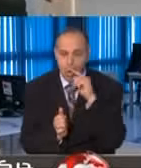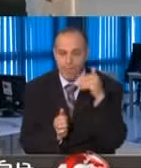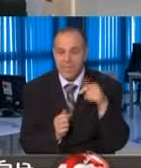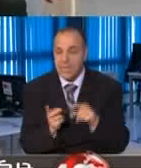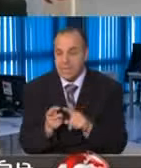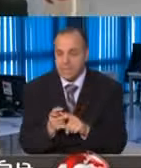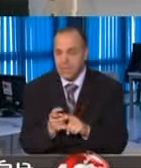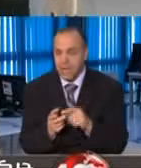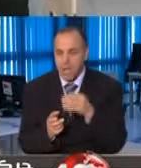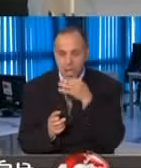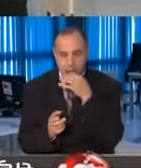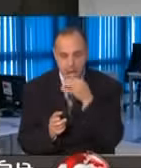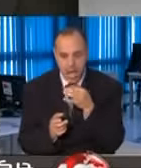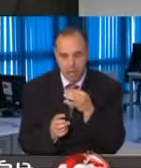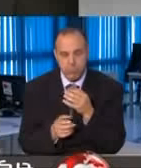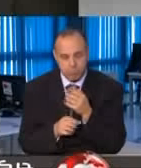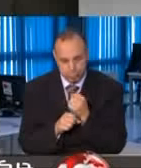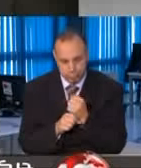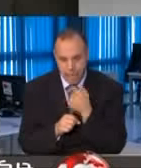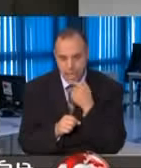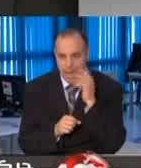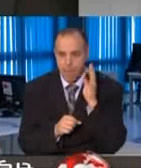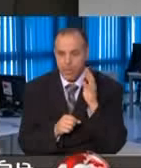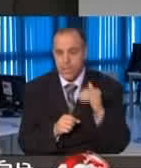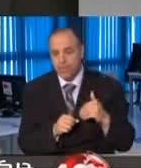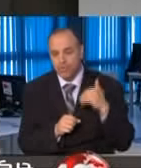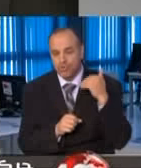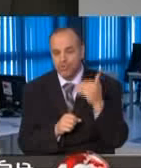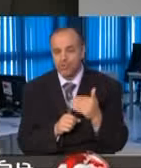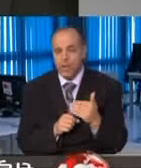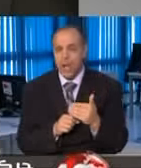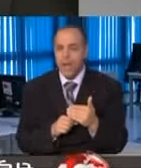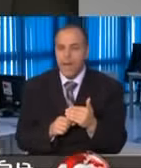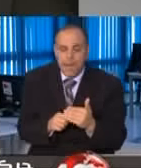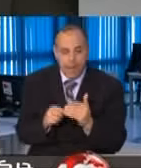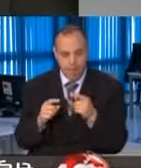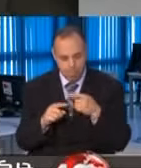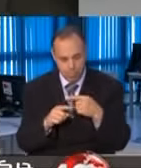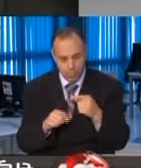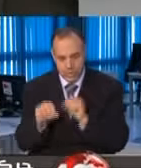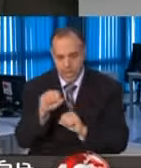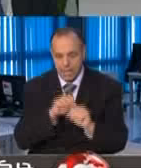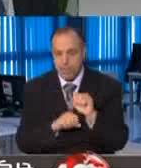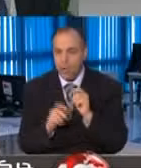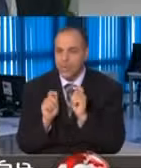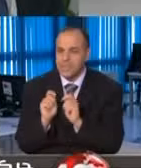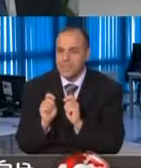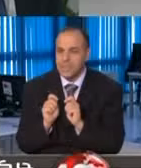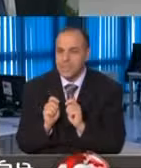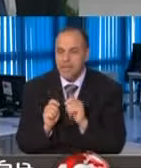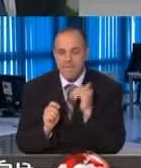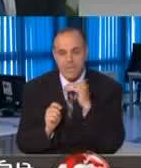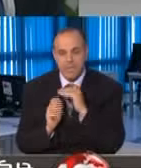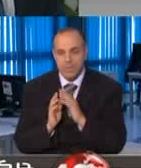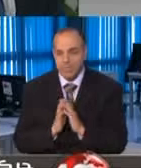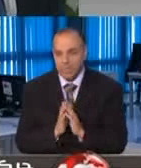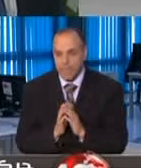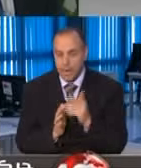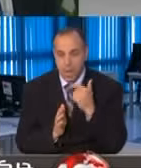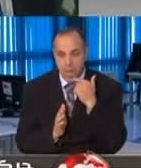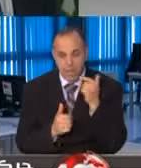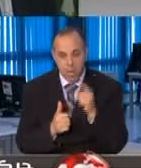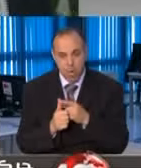الناصر، أعربت عن اقتناعها بأن المؤتمر القادم سينجز المهمات التنظيمية والسياسية الاستعجالية،